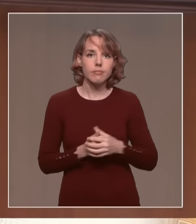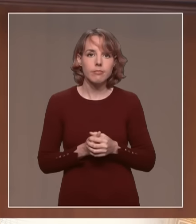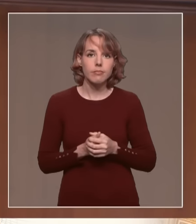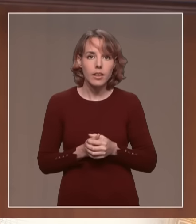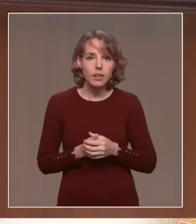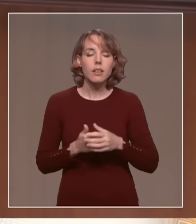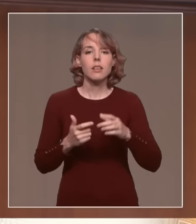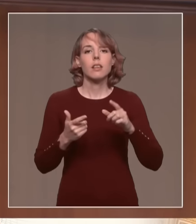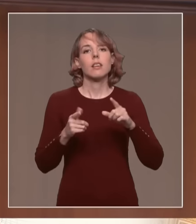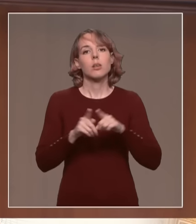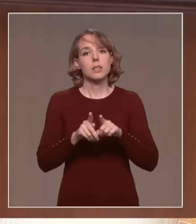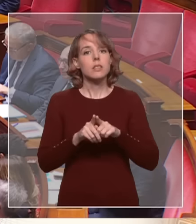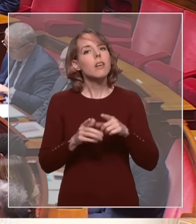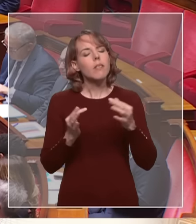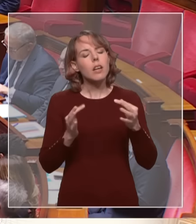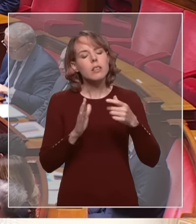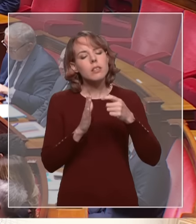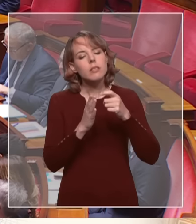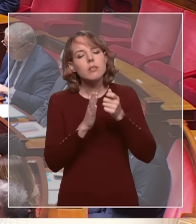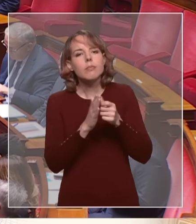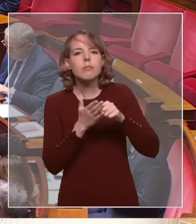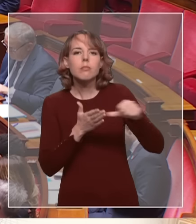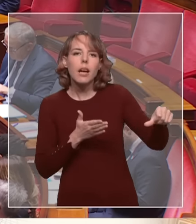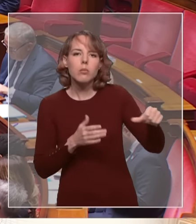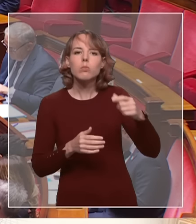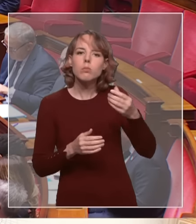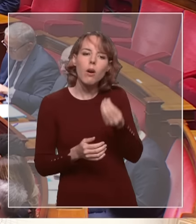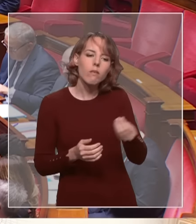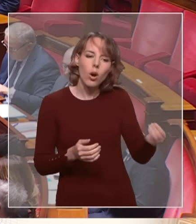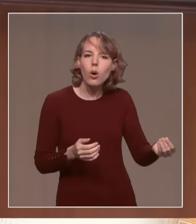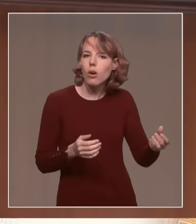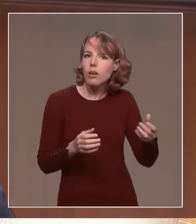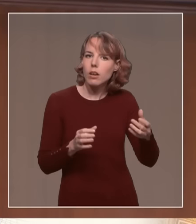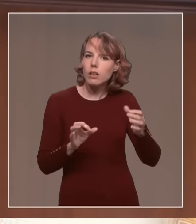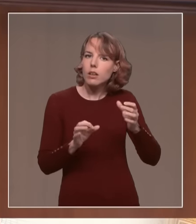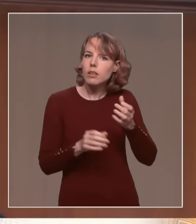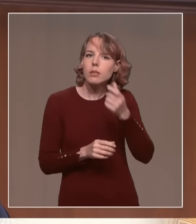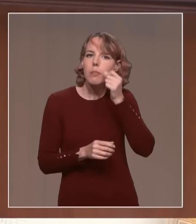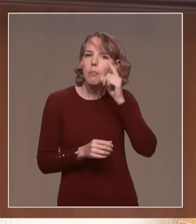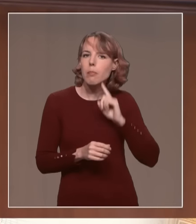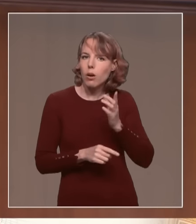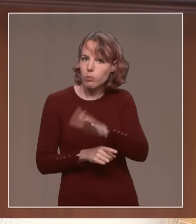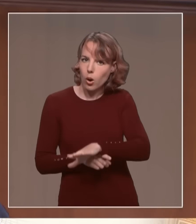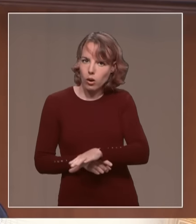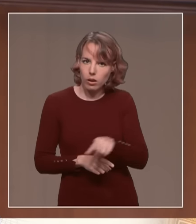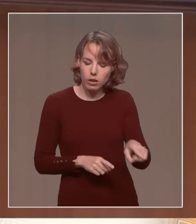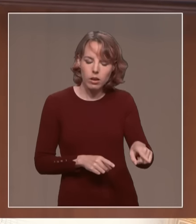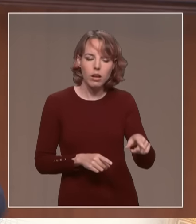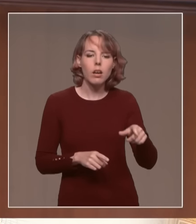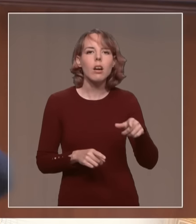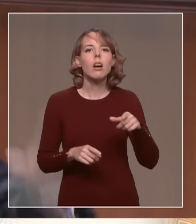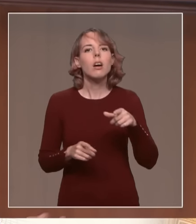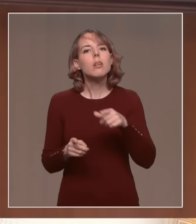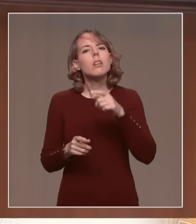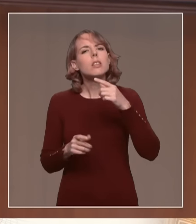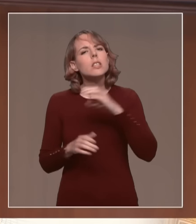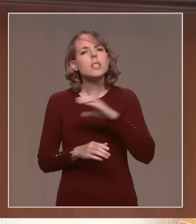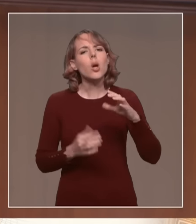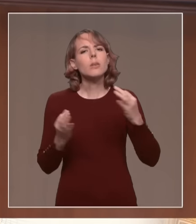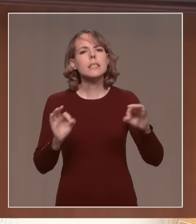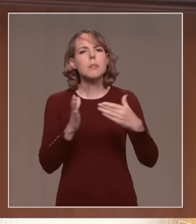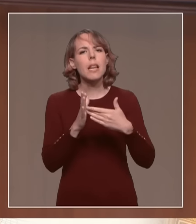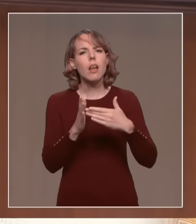deuxième chose, surtout sur l'indemnisation des orphelins, et je finirai par cela, ceux qui sont tombés dans la campagne de France, 110 000 hommes sur l'ensemble